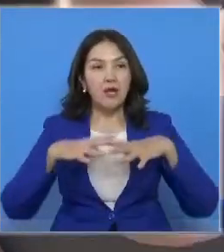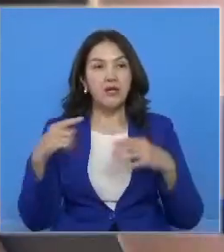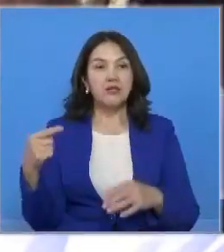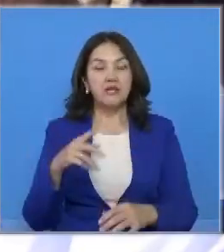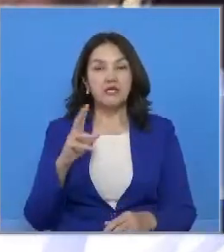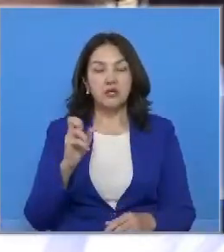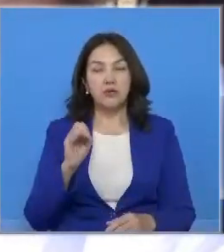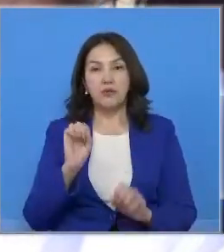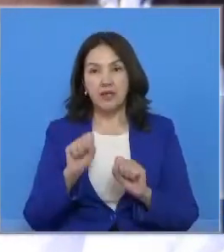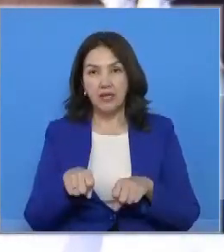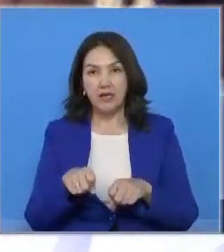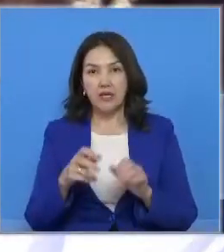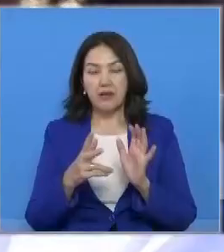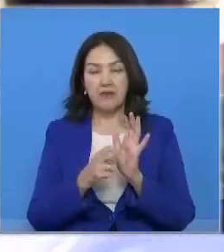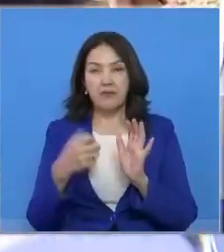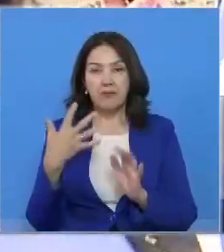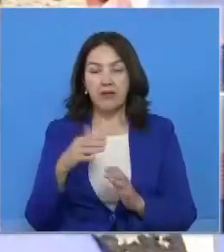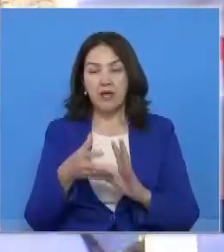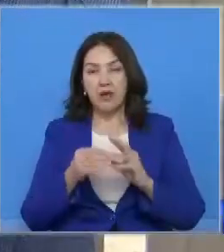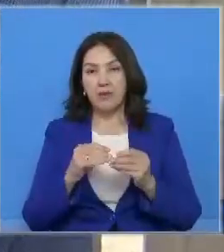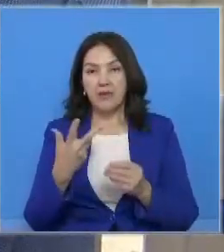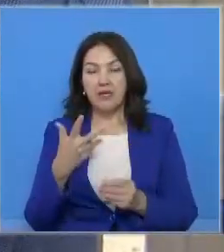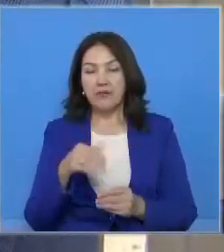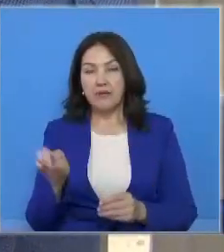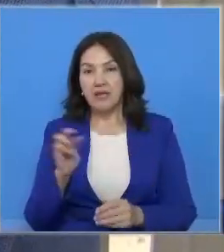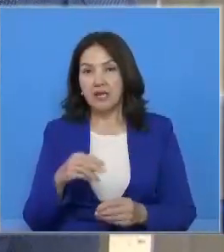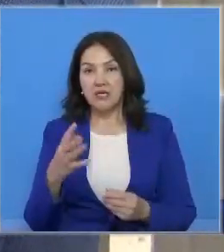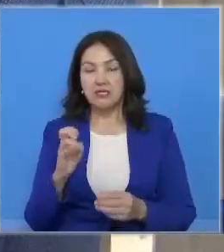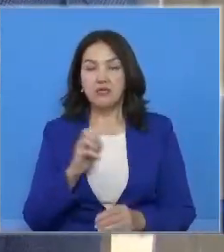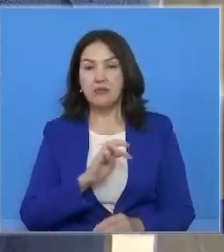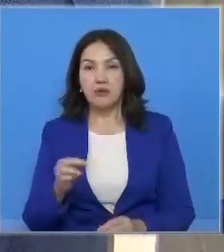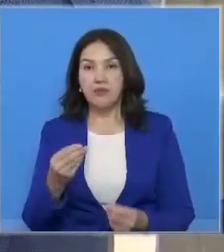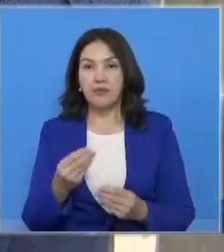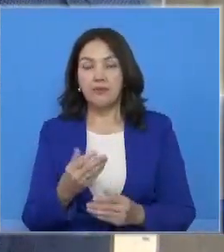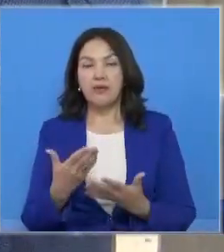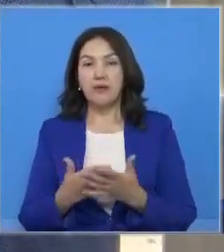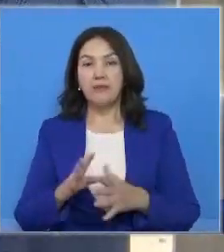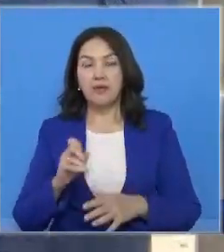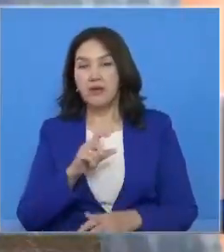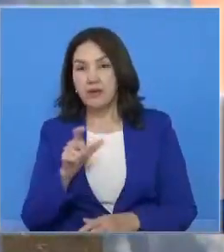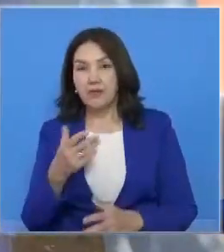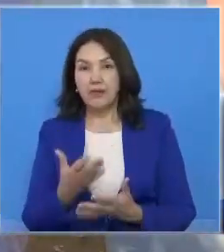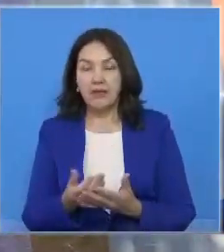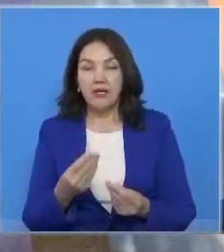1300 проектов. Одобрено 805 на общую сумму 3 миллиарда 400 миллионов тенге. Более 400 человек